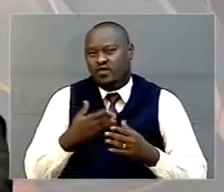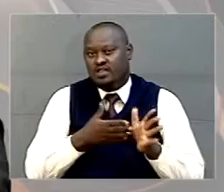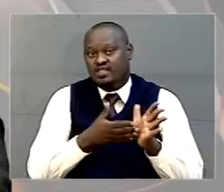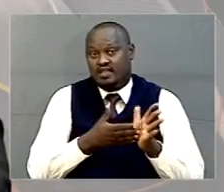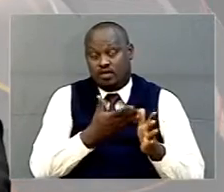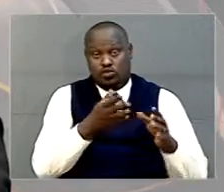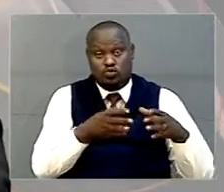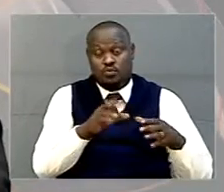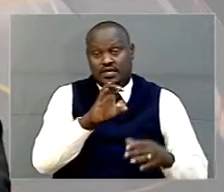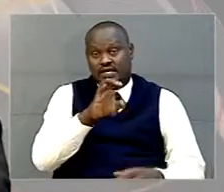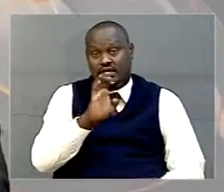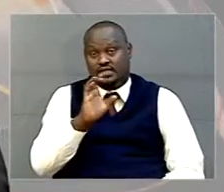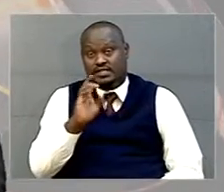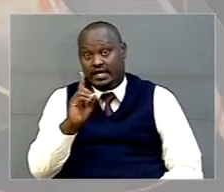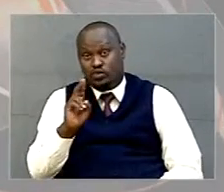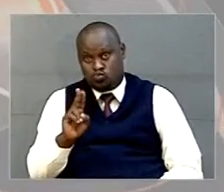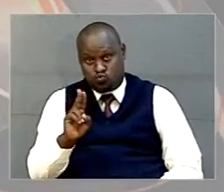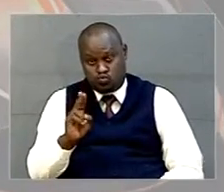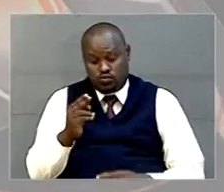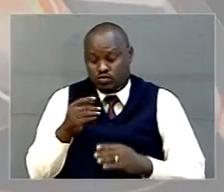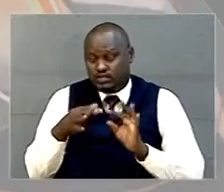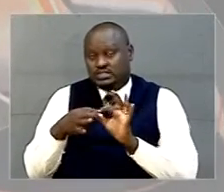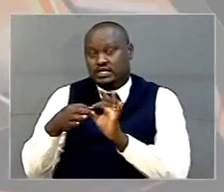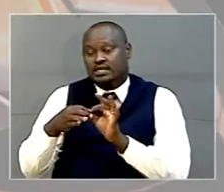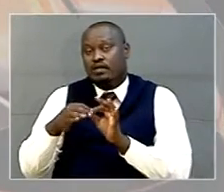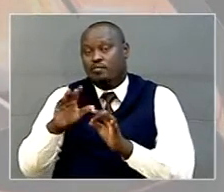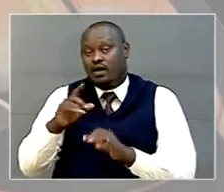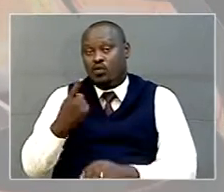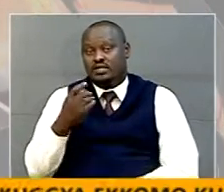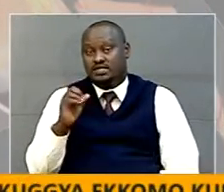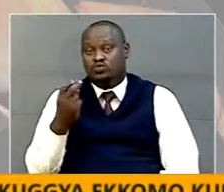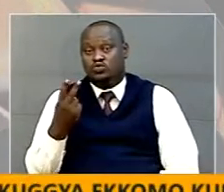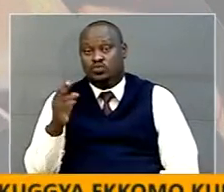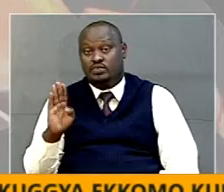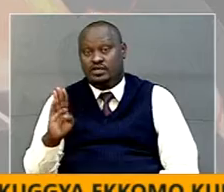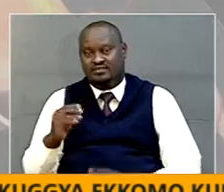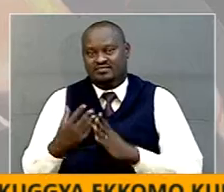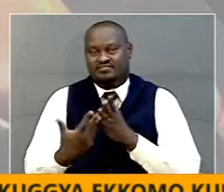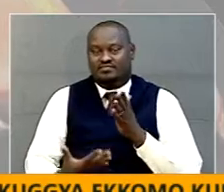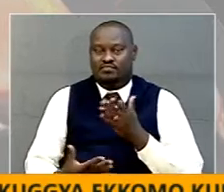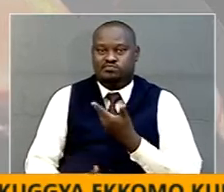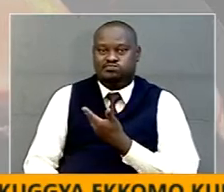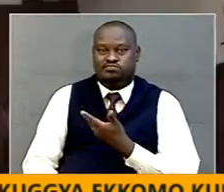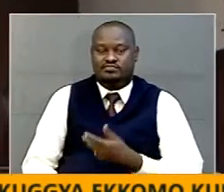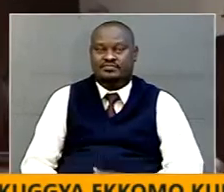kubina yuwanache vivudeyo kunsonga ya waka, enyingo, chikumi biri ba, hivi singa ubifune mbujo.